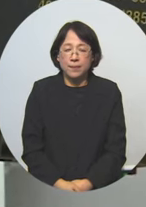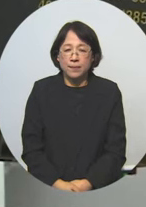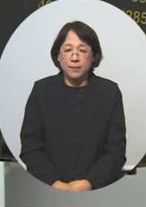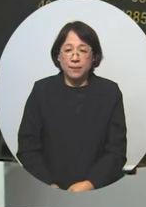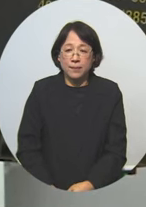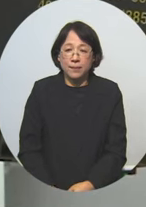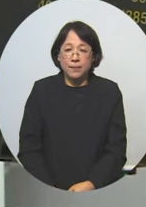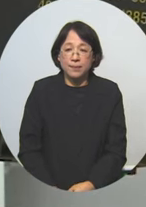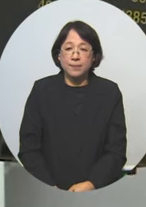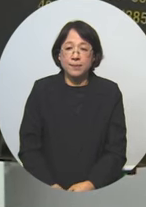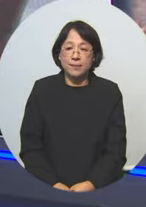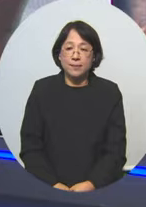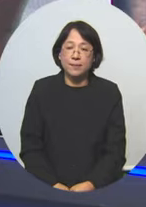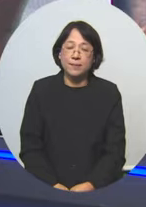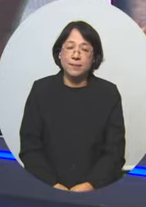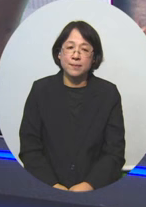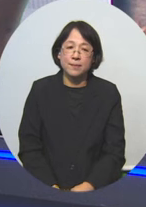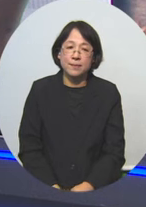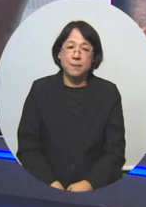박지선입니다.